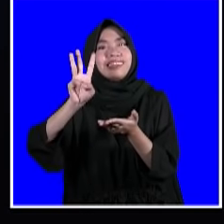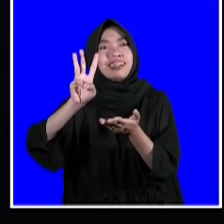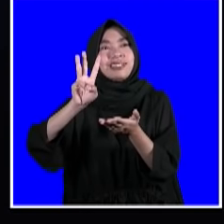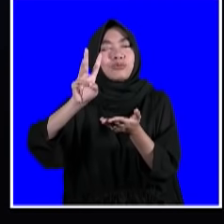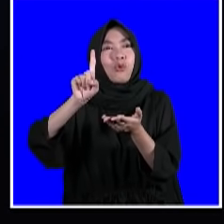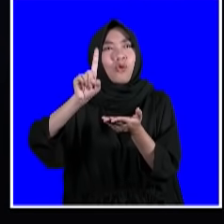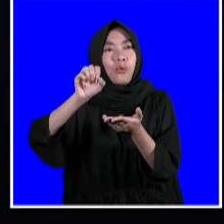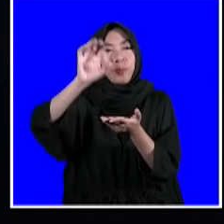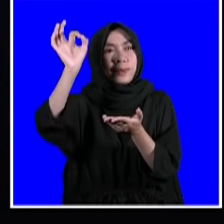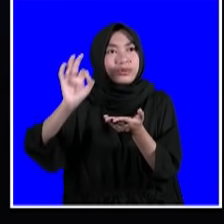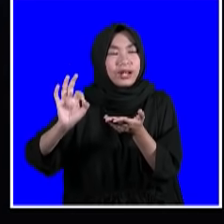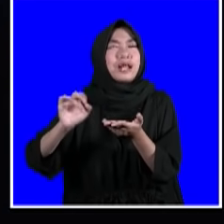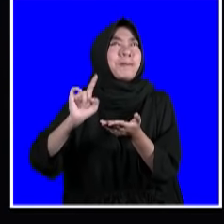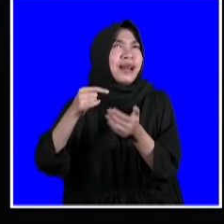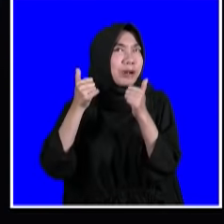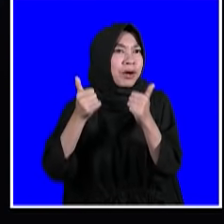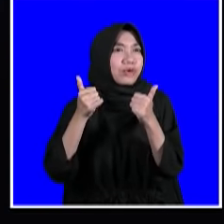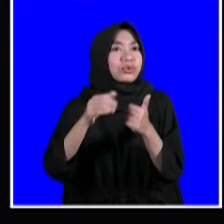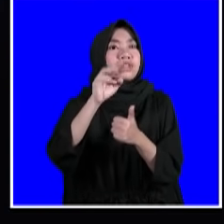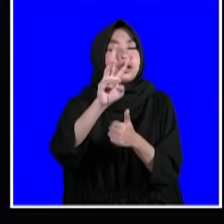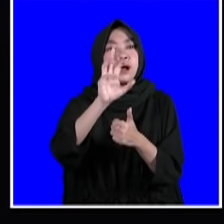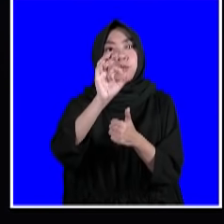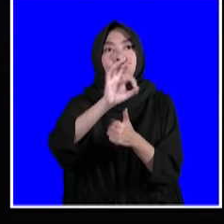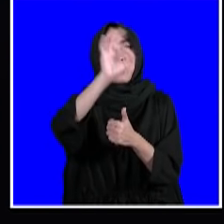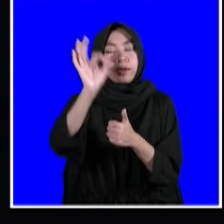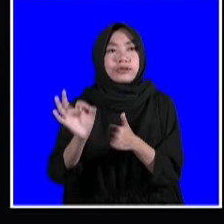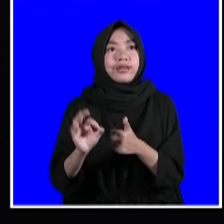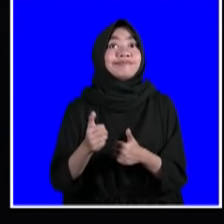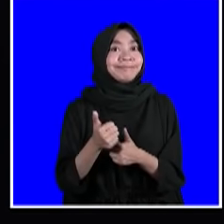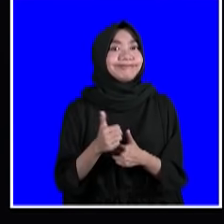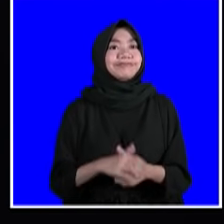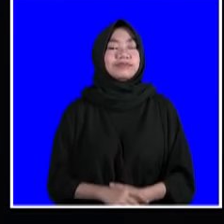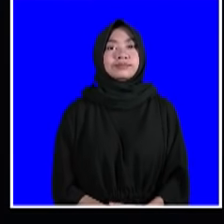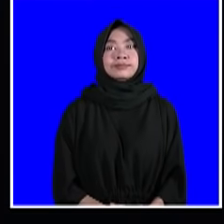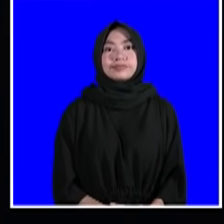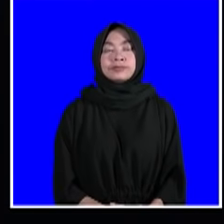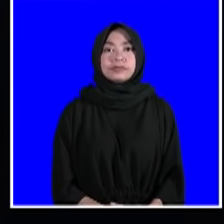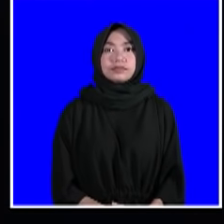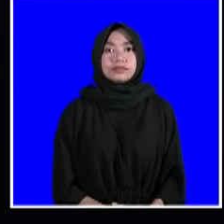10%, dan idealnya adalah 30% dari penghasilan keluarga.